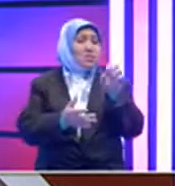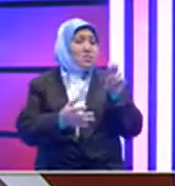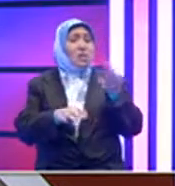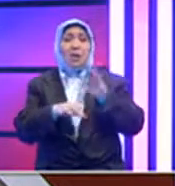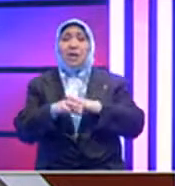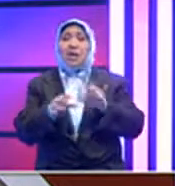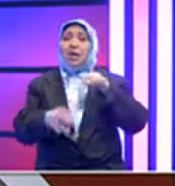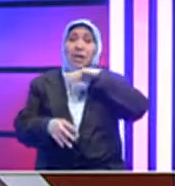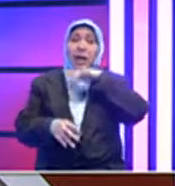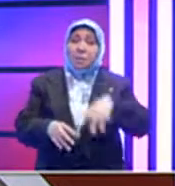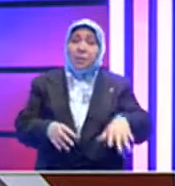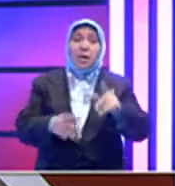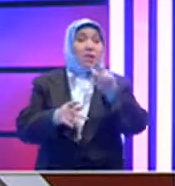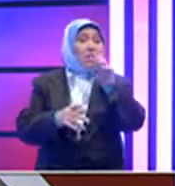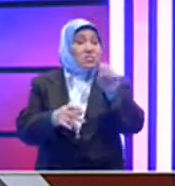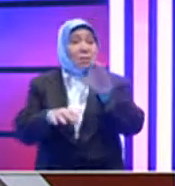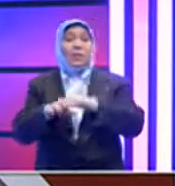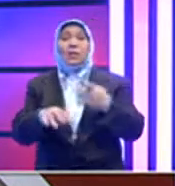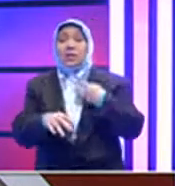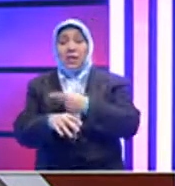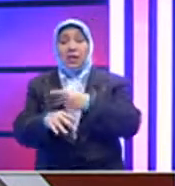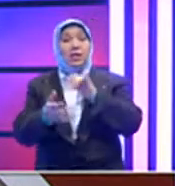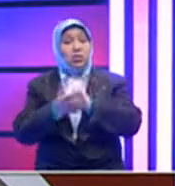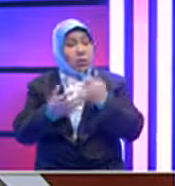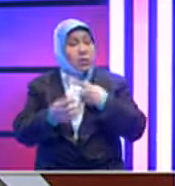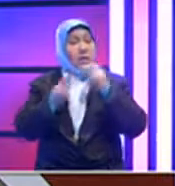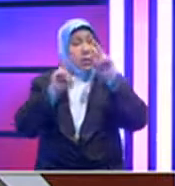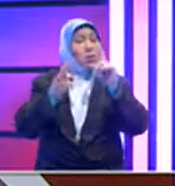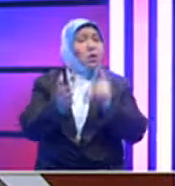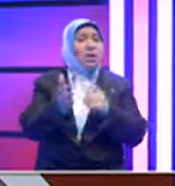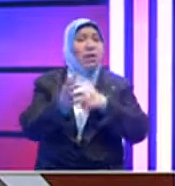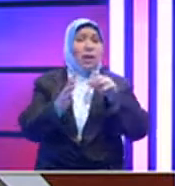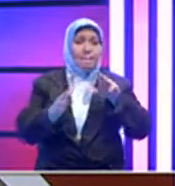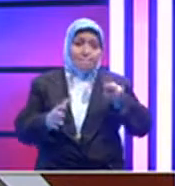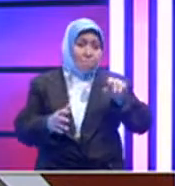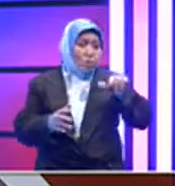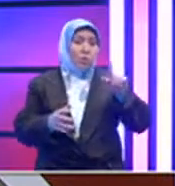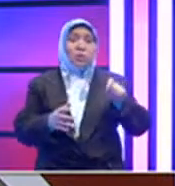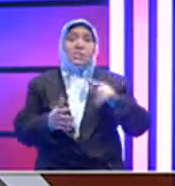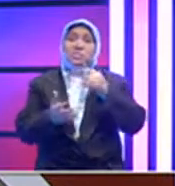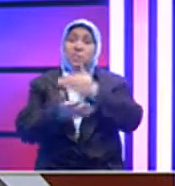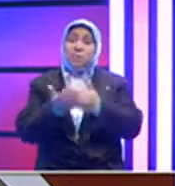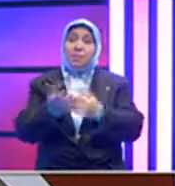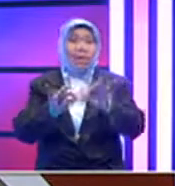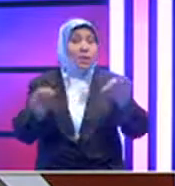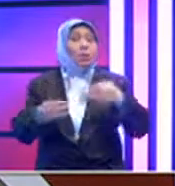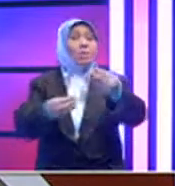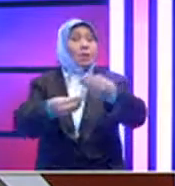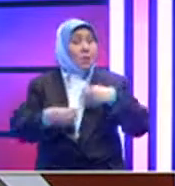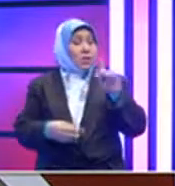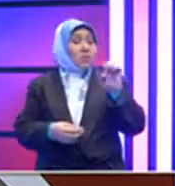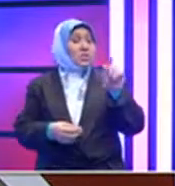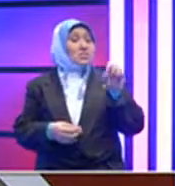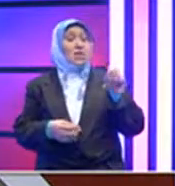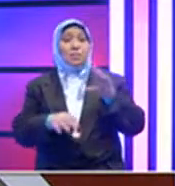ayat tersebut dan kesannya kepada kita begitu yang kita tengok kadang-kadang dalam ai-qur'an tank ini sesuatu ayat itu dia memberi kesan polisi